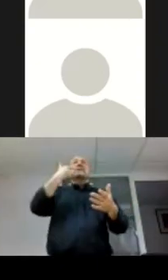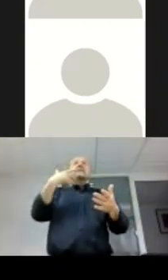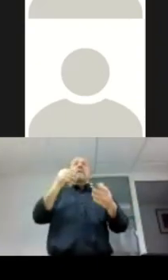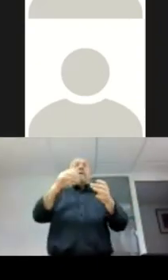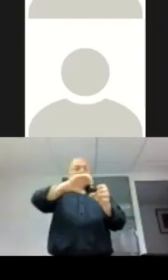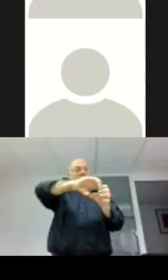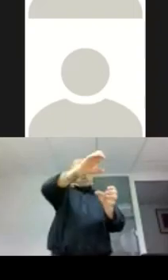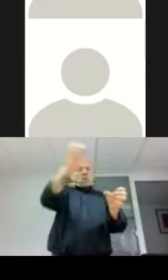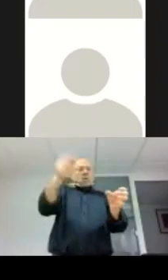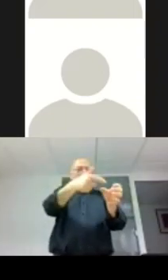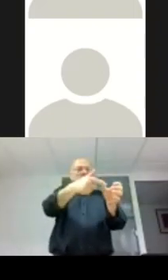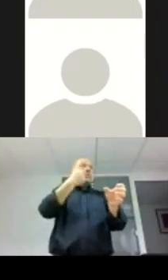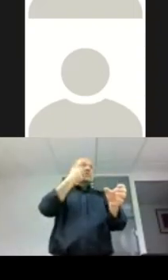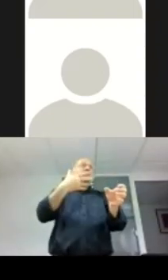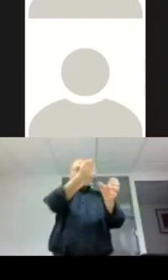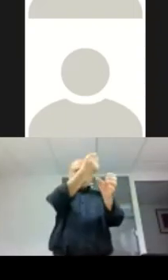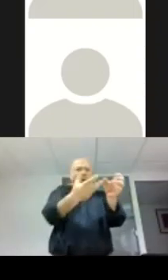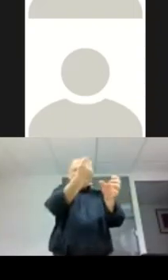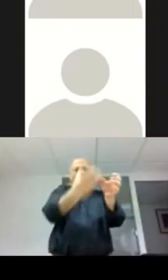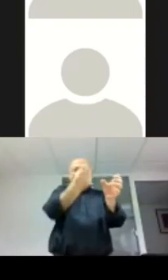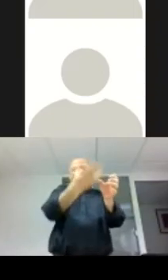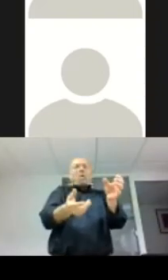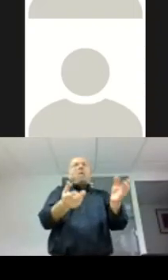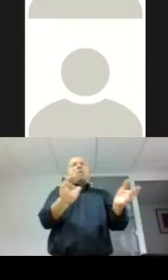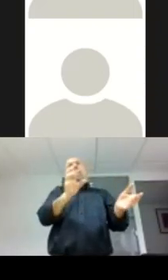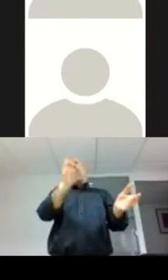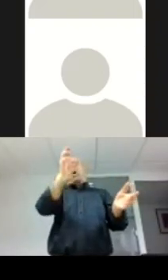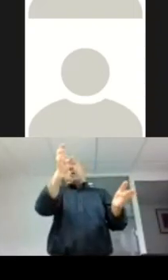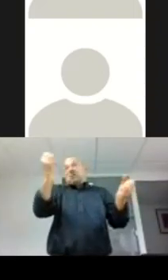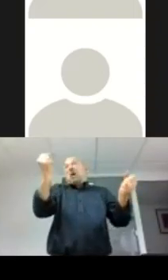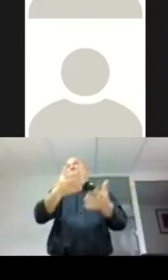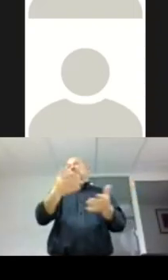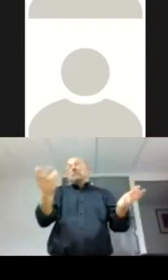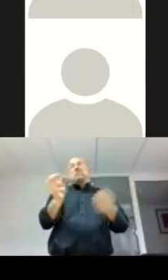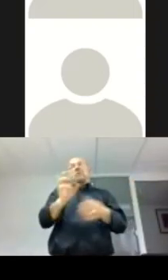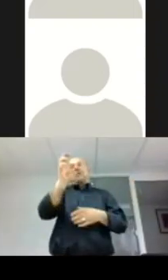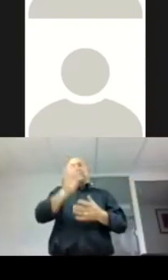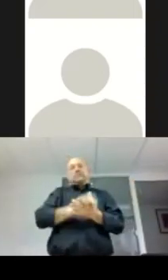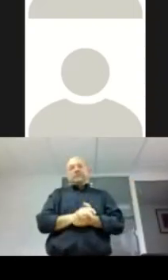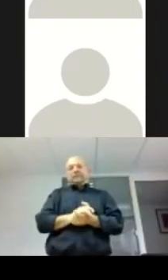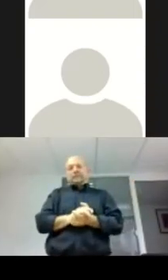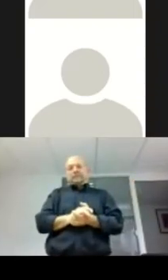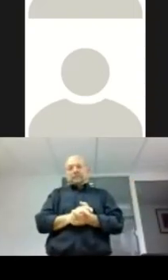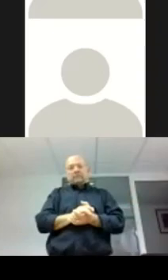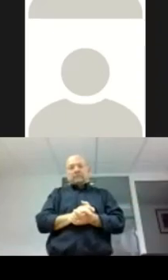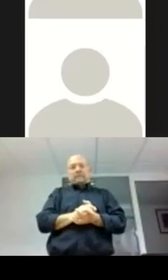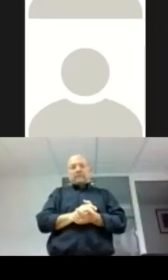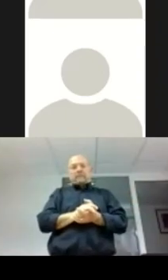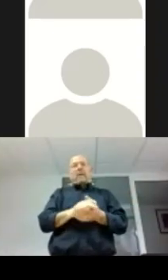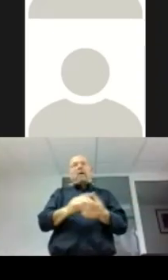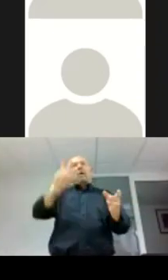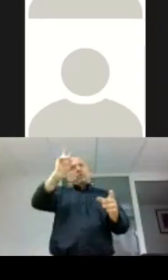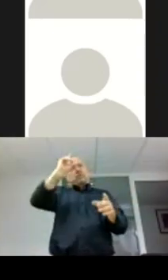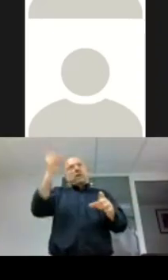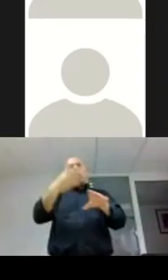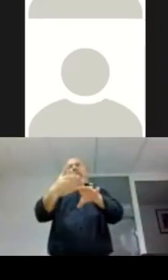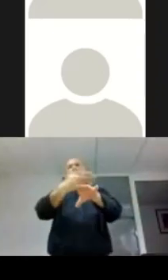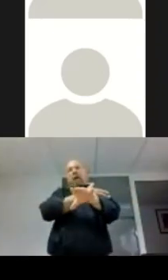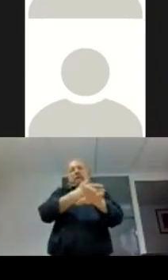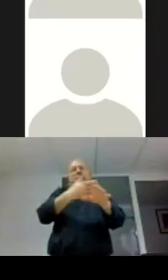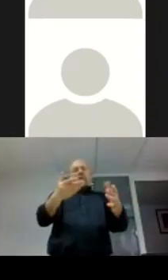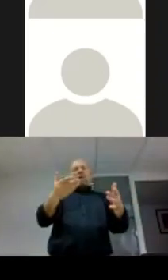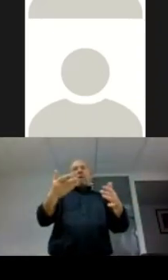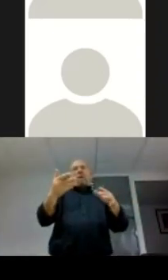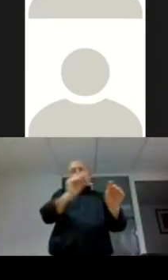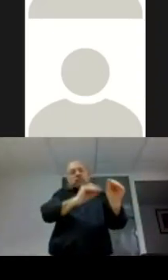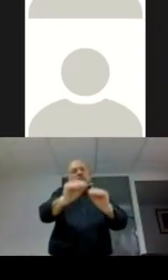des lésions qui sont hémorragiques, mais ça, c'est quand même une situation relativement rare et qui, la plupart du temps, est accessible d'abord